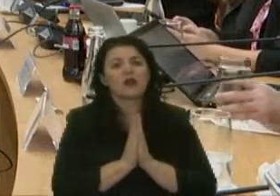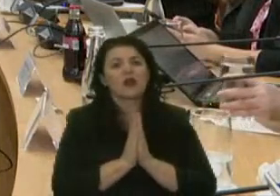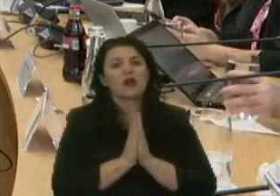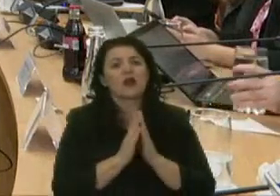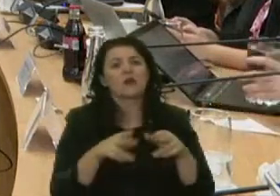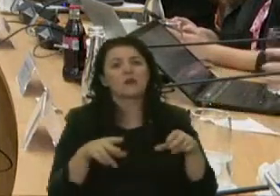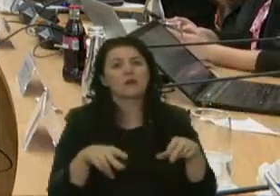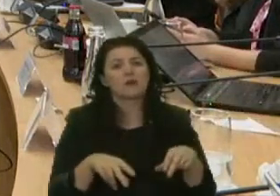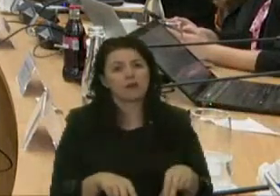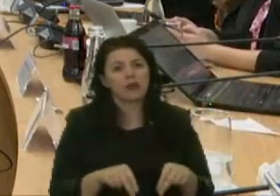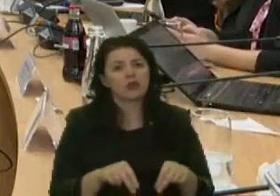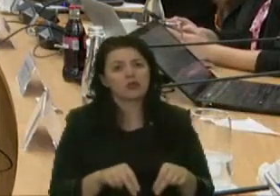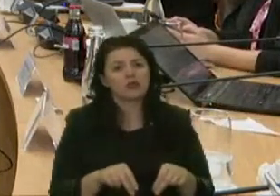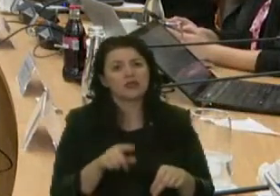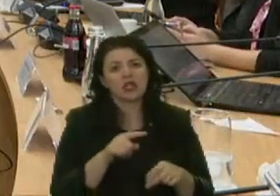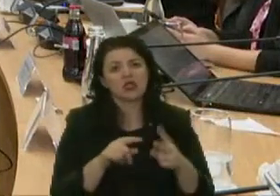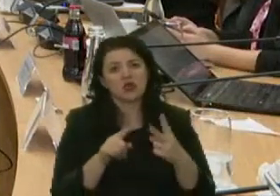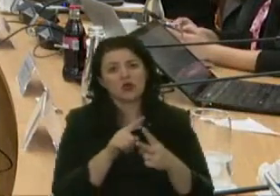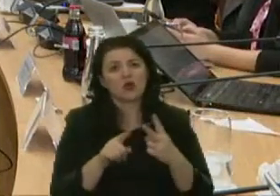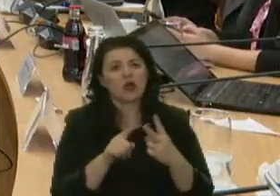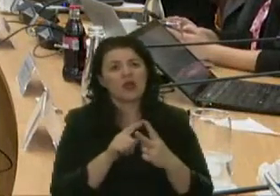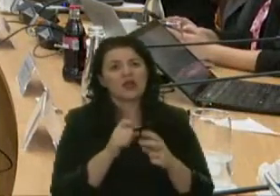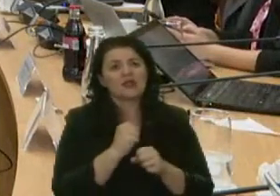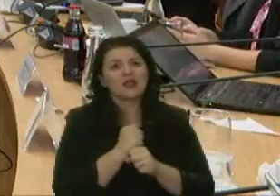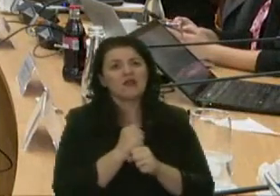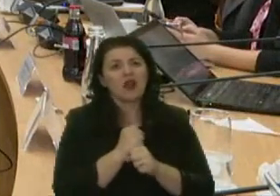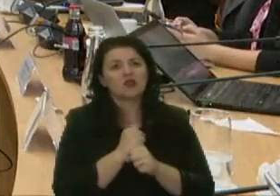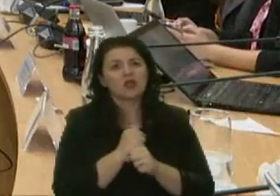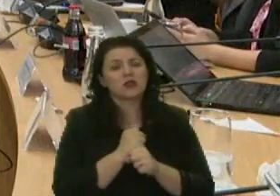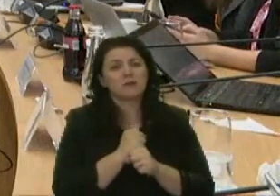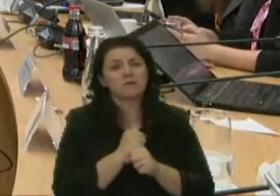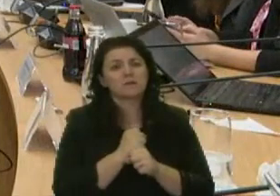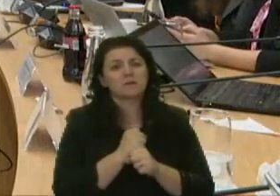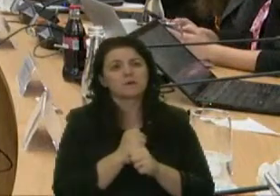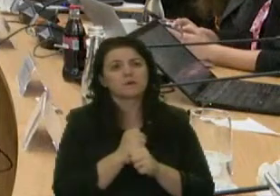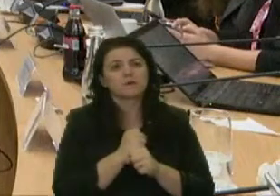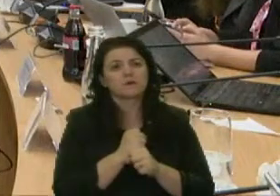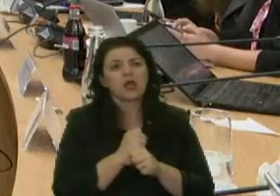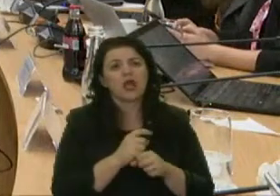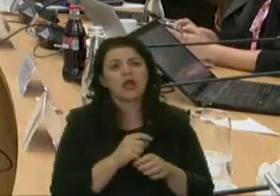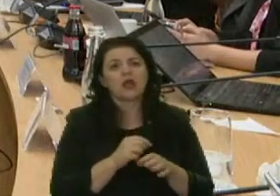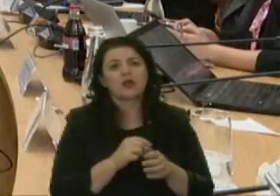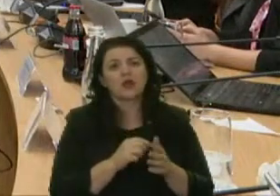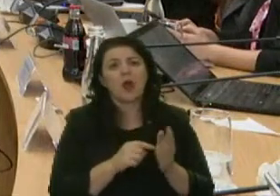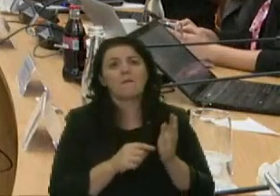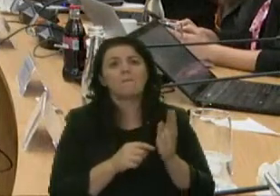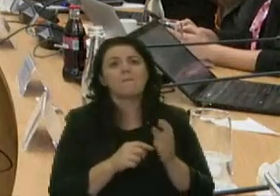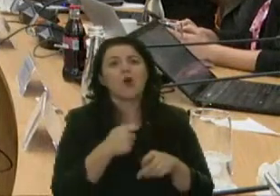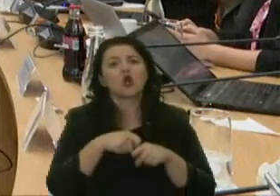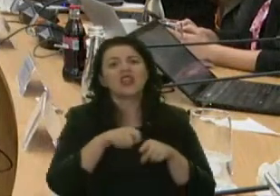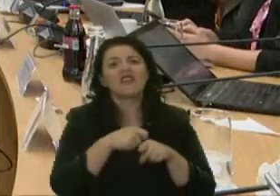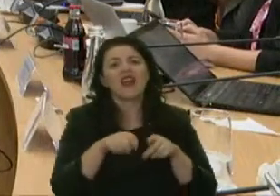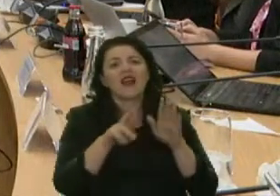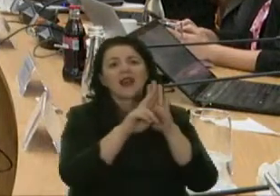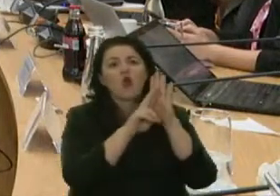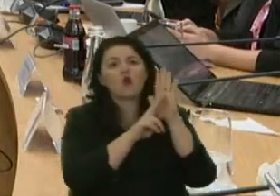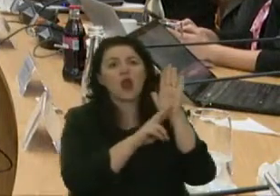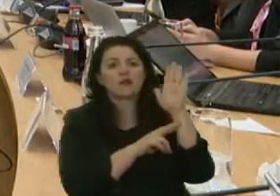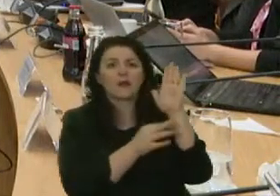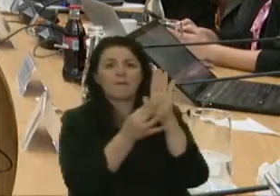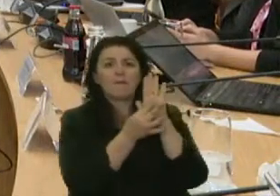de ședință domnul viceprimar să faceți diligențe necesare pentru a și Ăă modifica regulamentul de